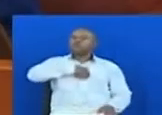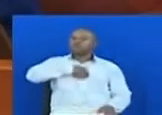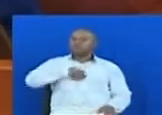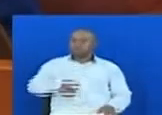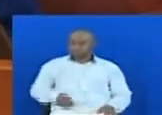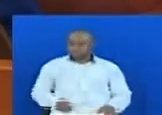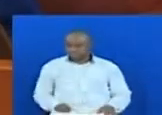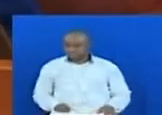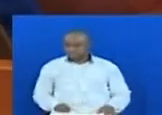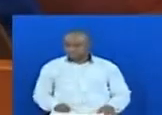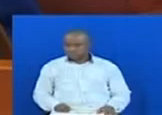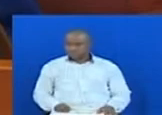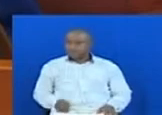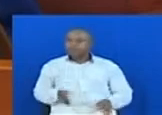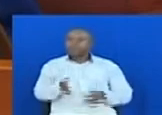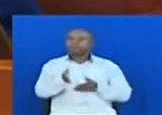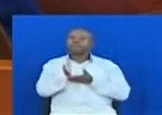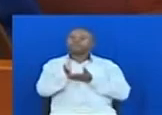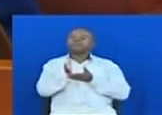baadhi ya